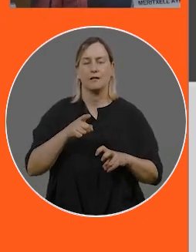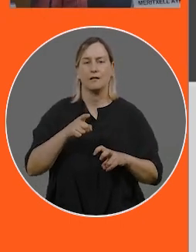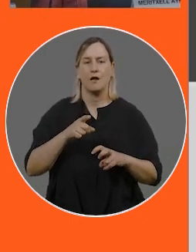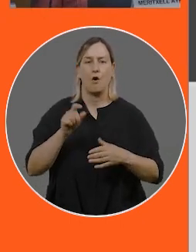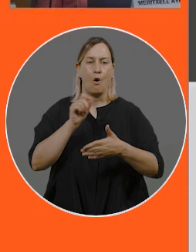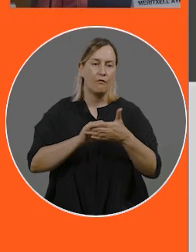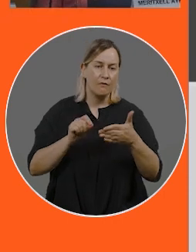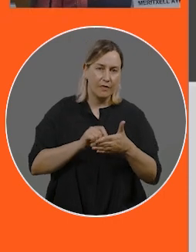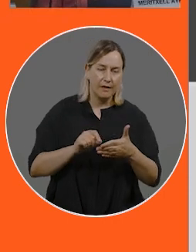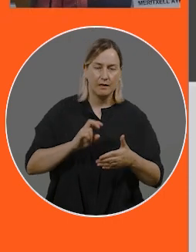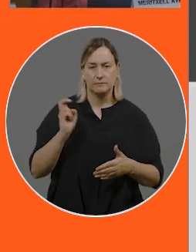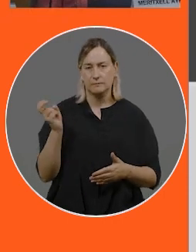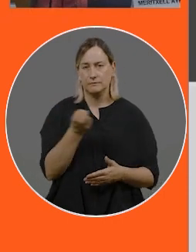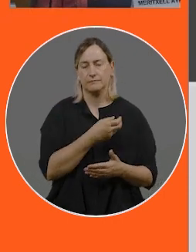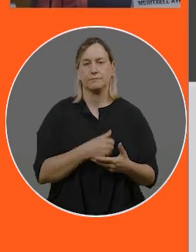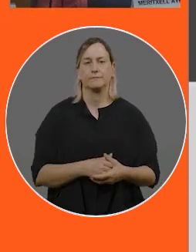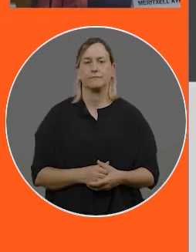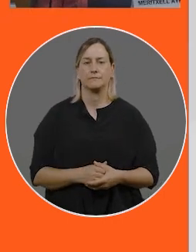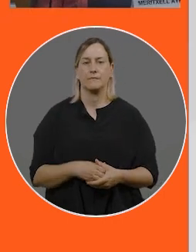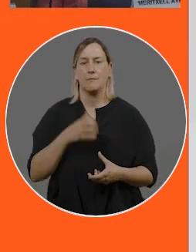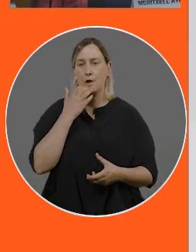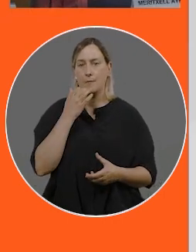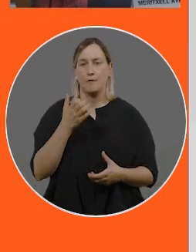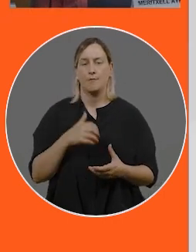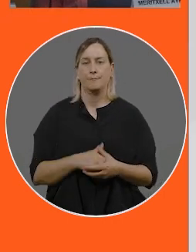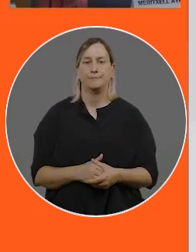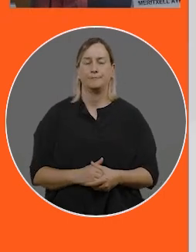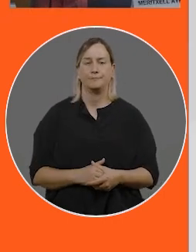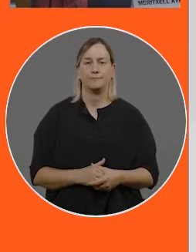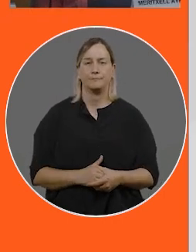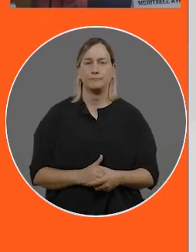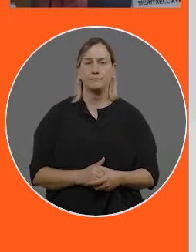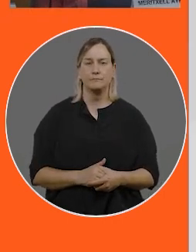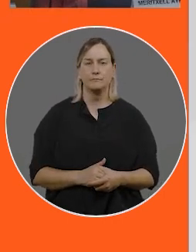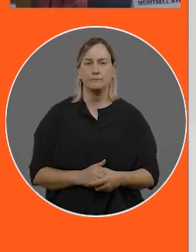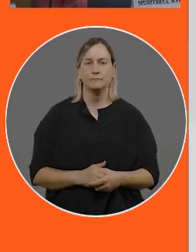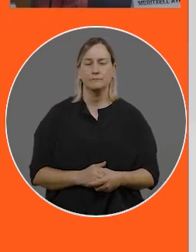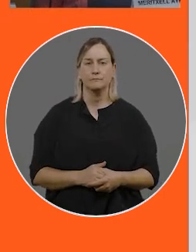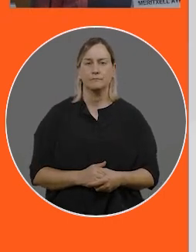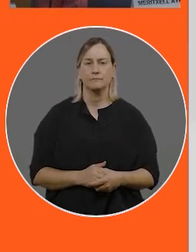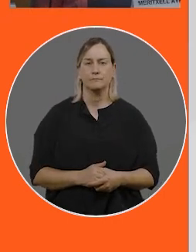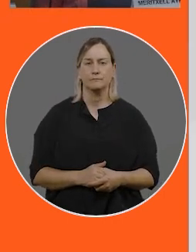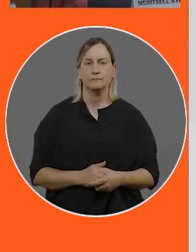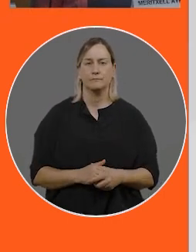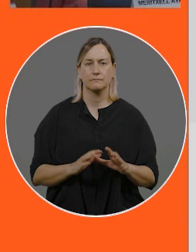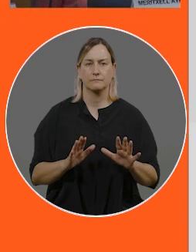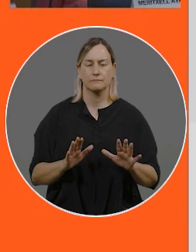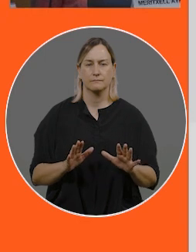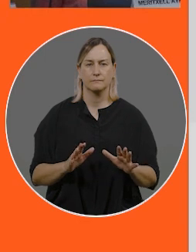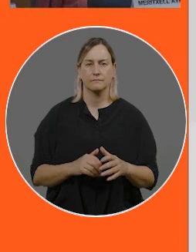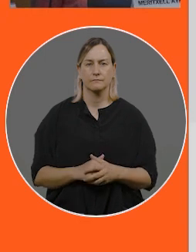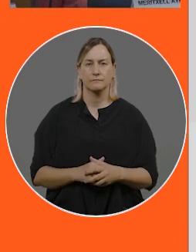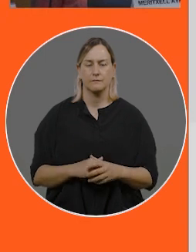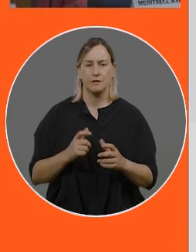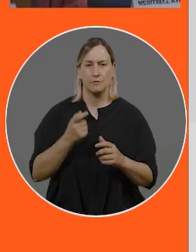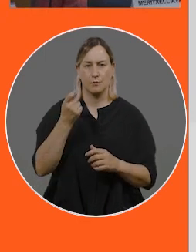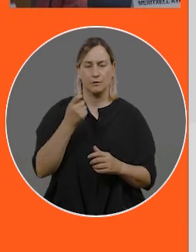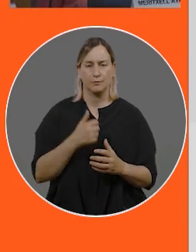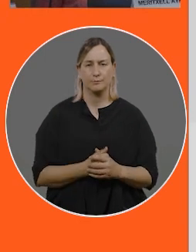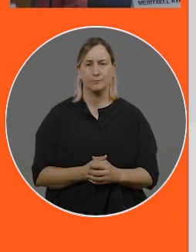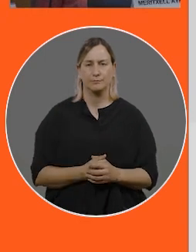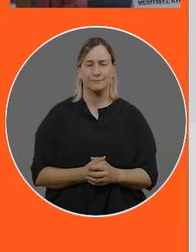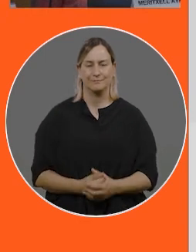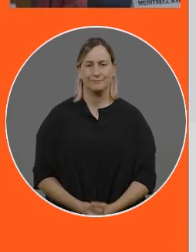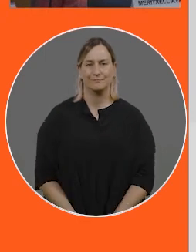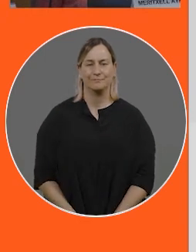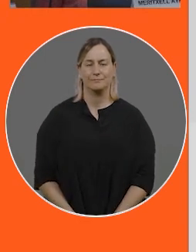oficines etc no i per exemple si posem icona no hi salta no hi controles àrea selecció cursor virtual. Es que... Inici, saltar, cercar, cuadro de